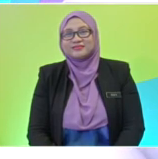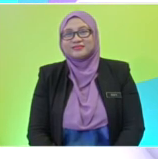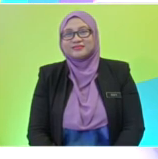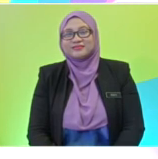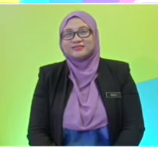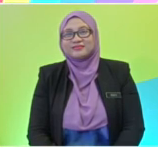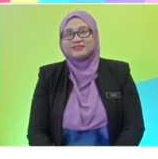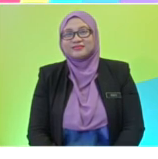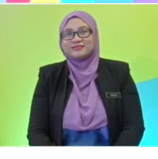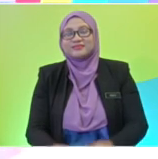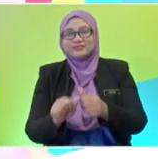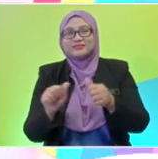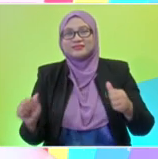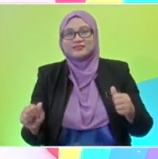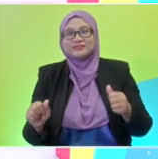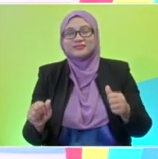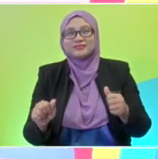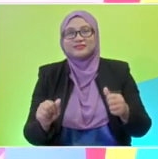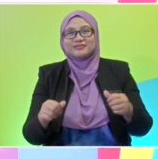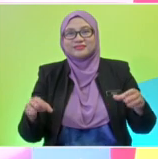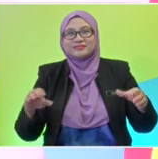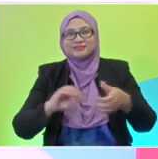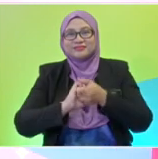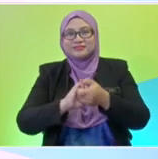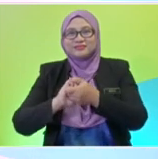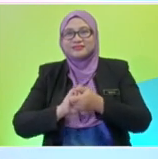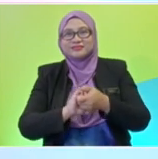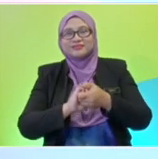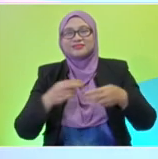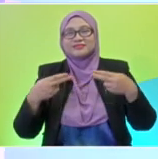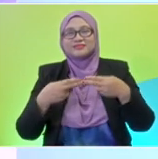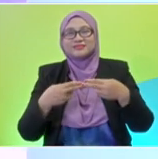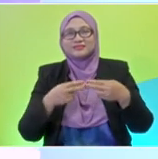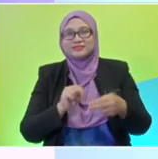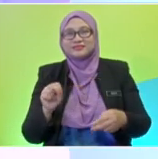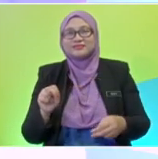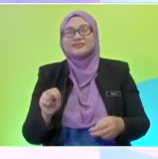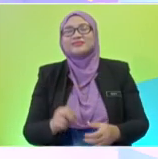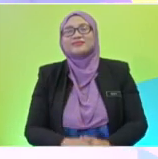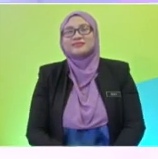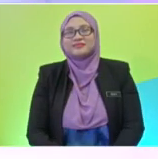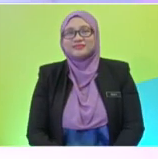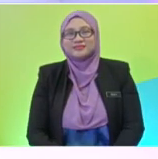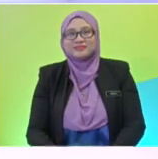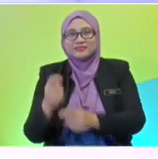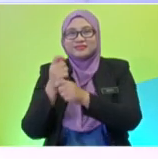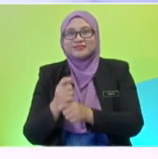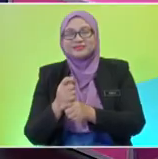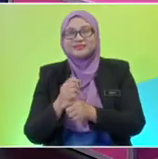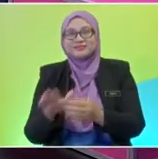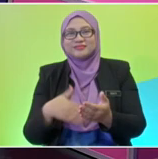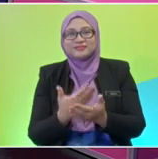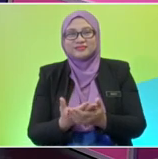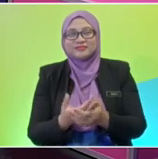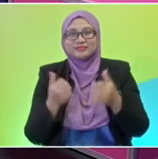mengeratkan hubungan sesama Hani keluarga kita Oke Tania semua Tania semua dapat jawab Maksudnya semua udah